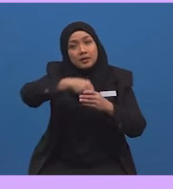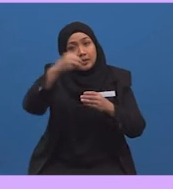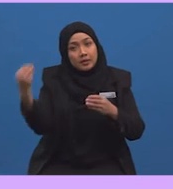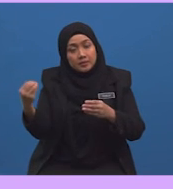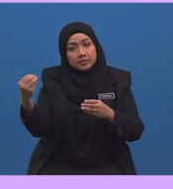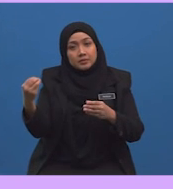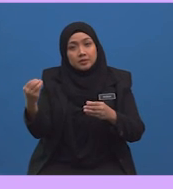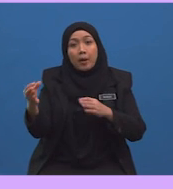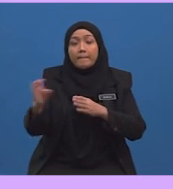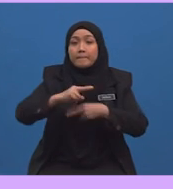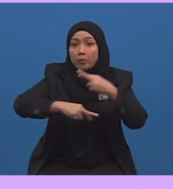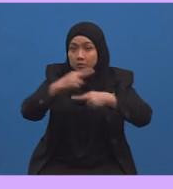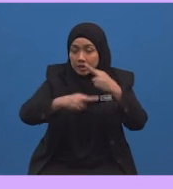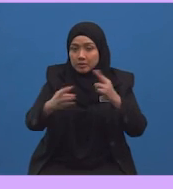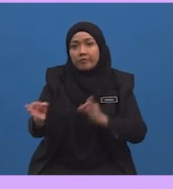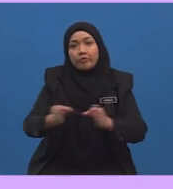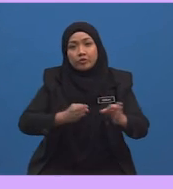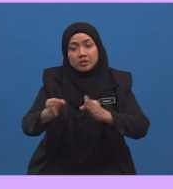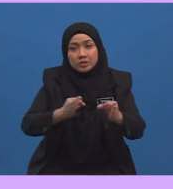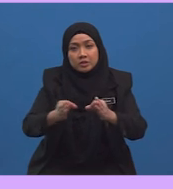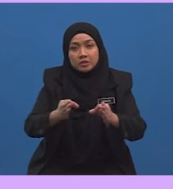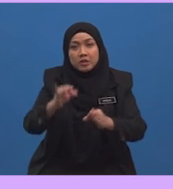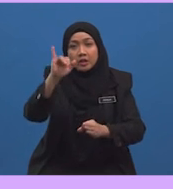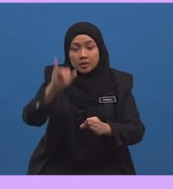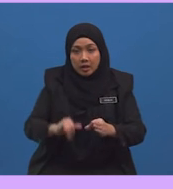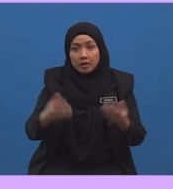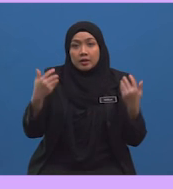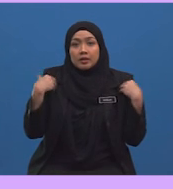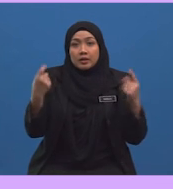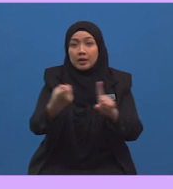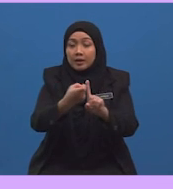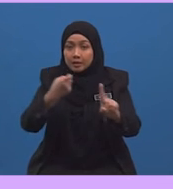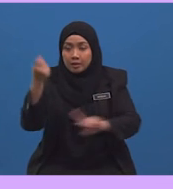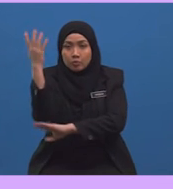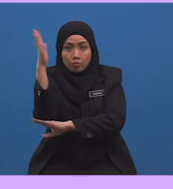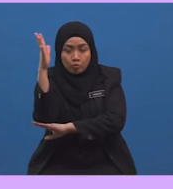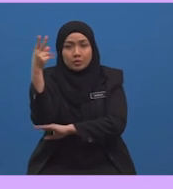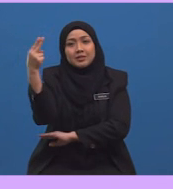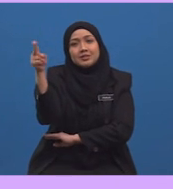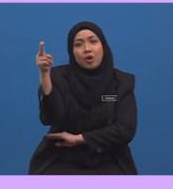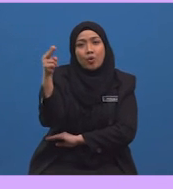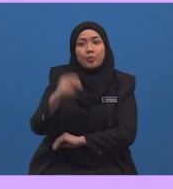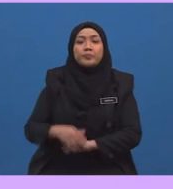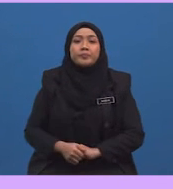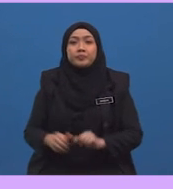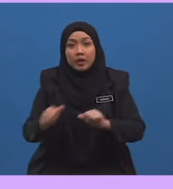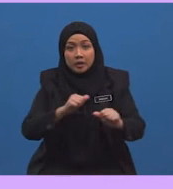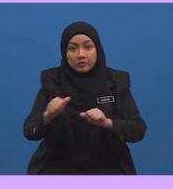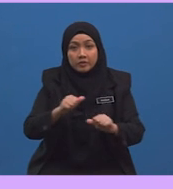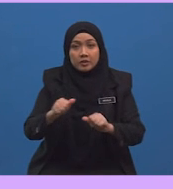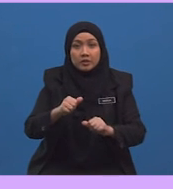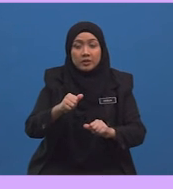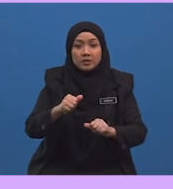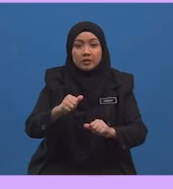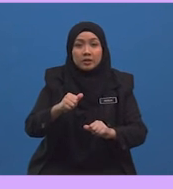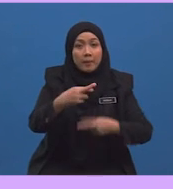proses fotosintesis yang dijalankan oleh tumbuhan hijau. Manakala aktiviti yang mengurangkan kuantiti gas